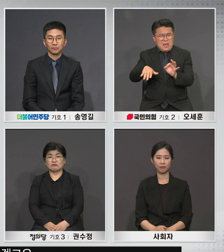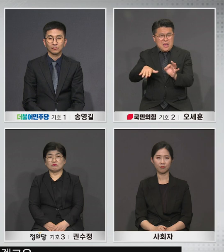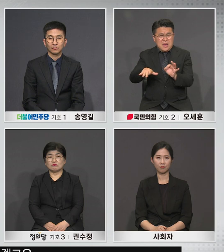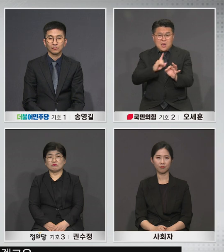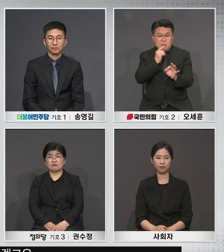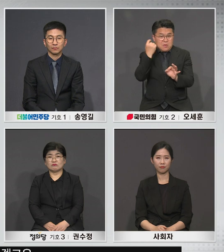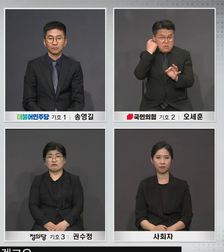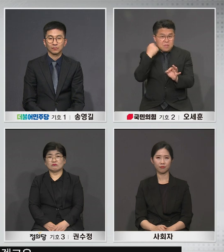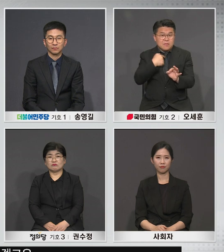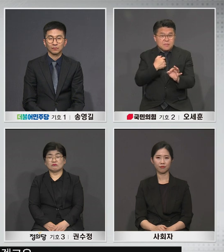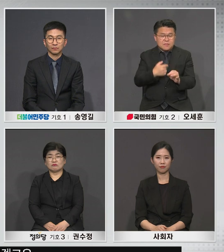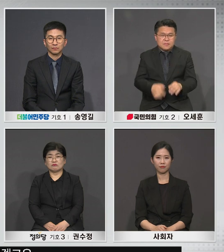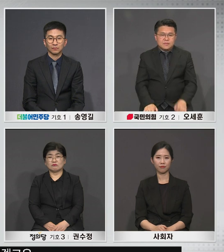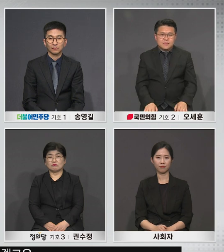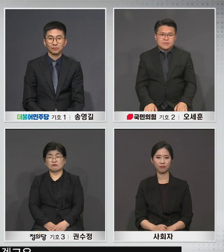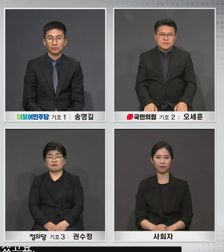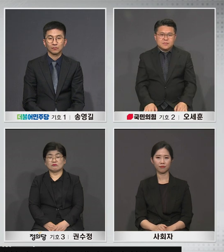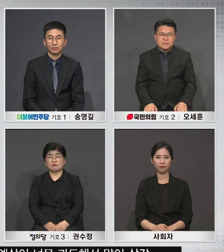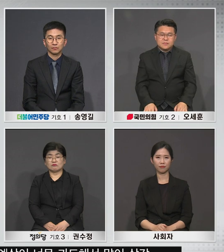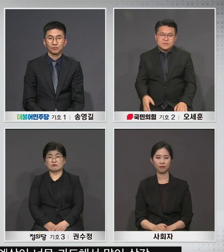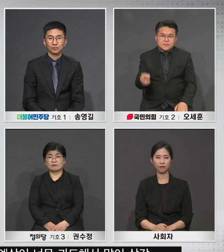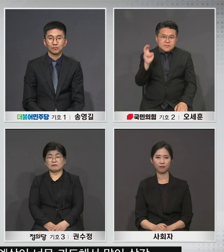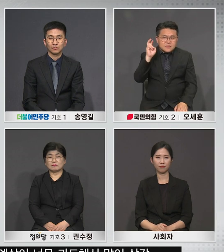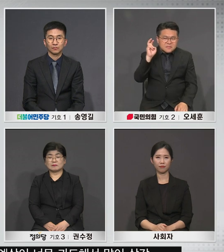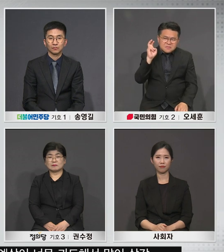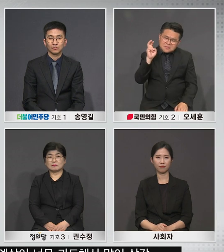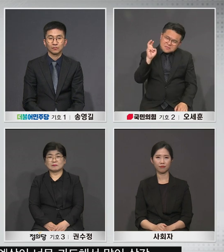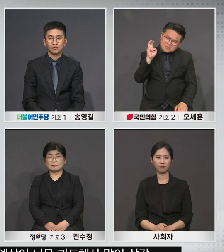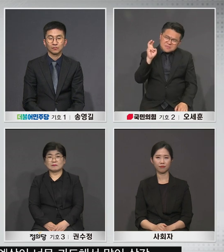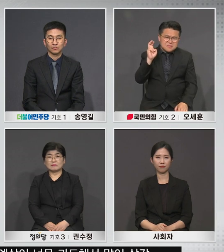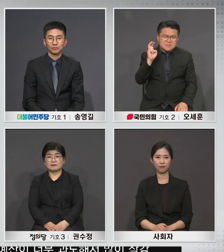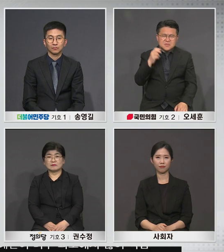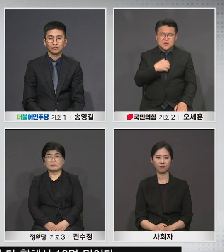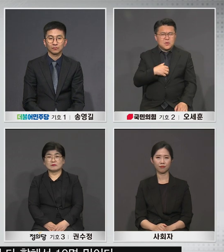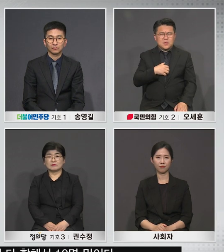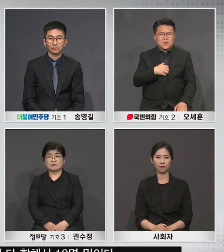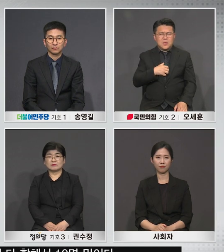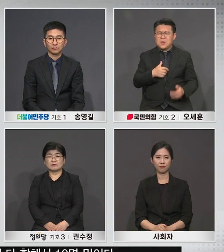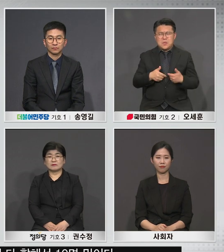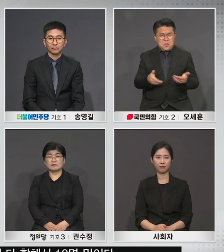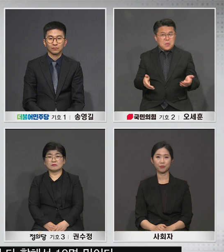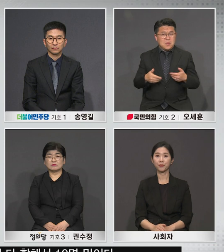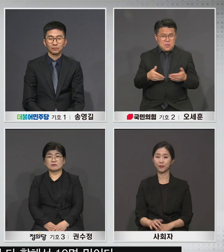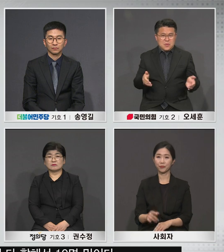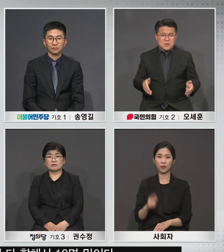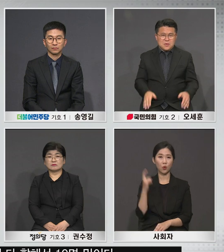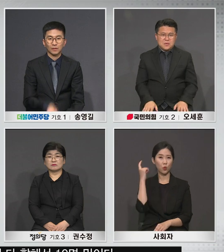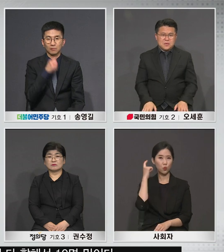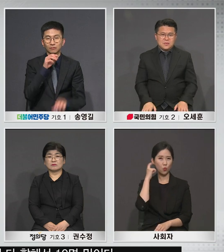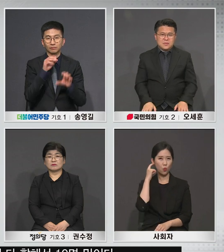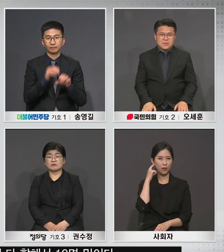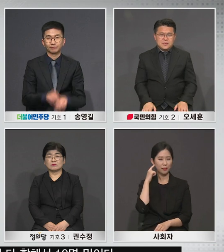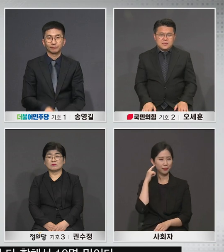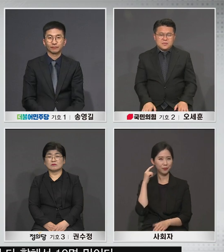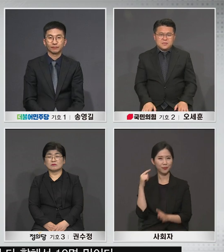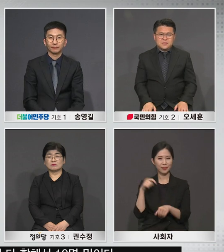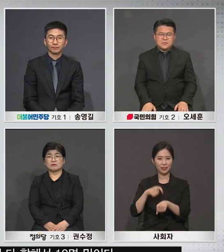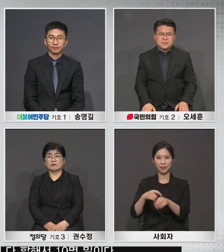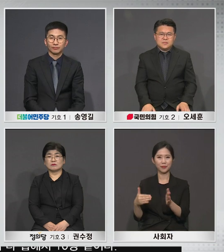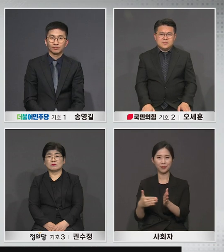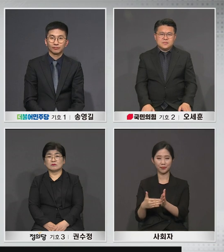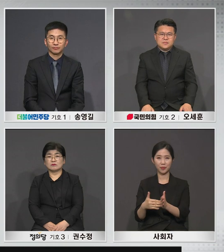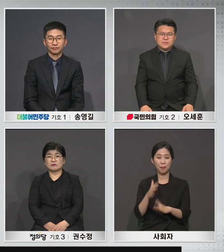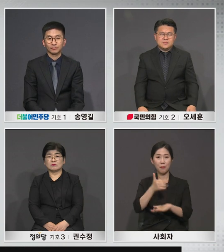보고를 받았던 게 기억이 납니다. 아마 그렇게 크게 걱정할 정도는 아니었던 것 같습니다. 마이크가 꺼졌습니다. 마지막 송영규 후보는.